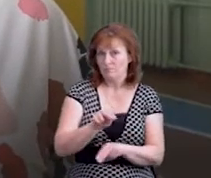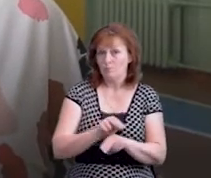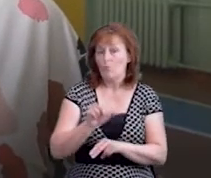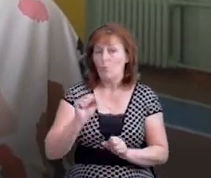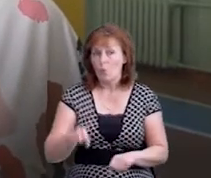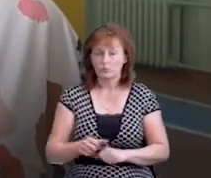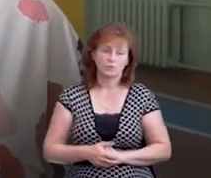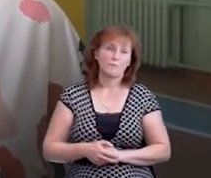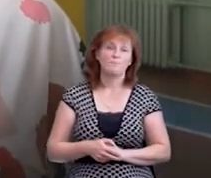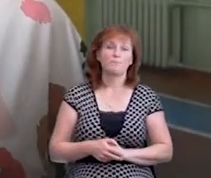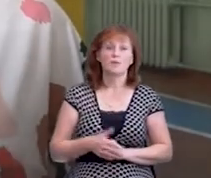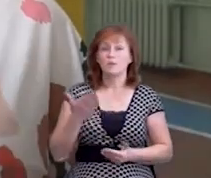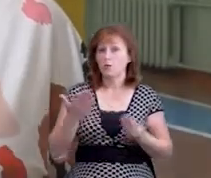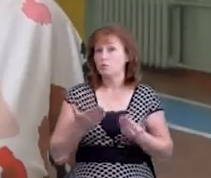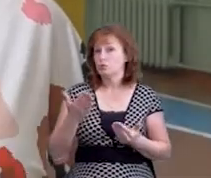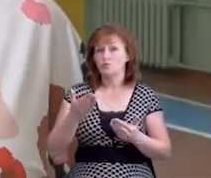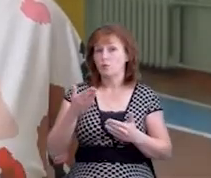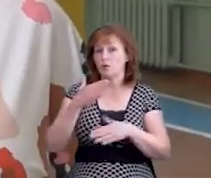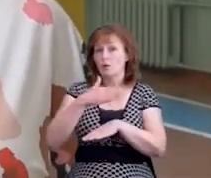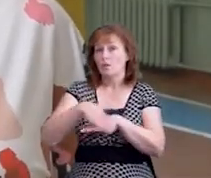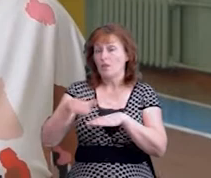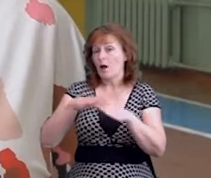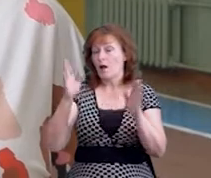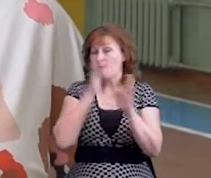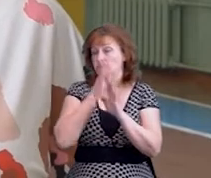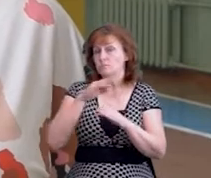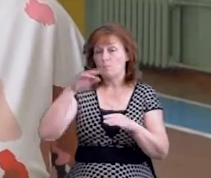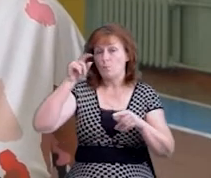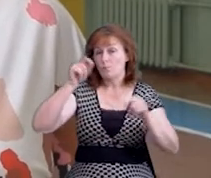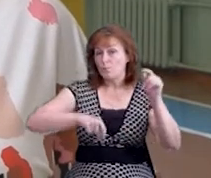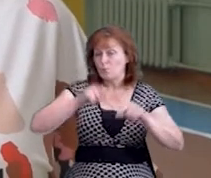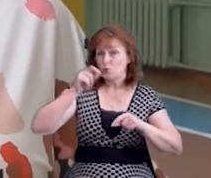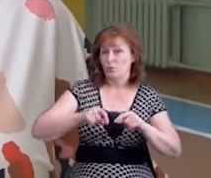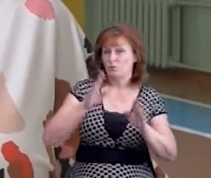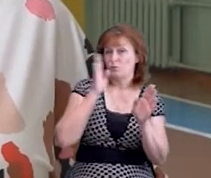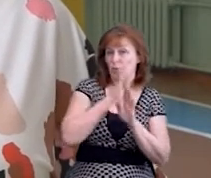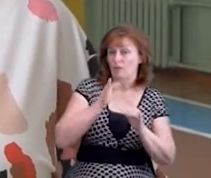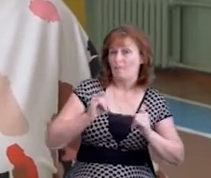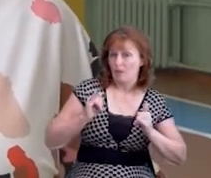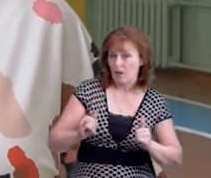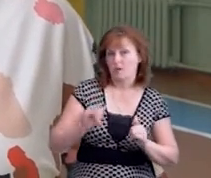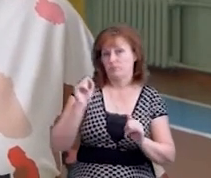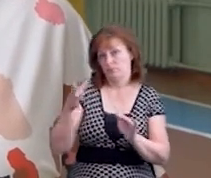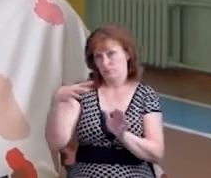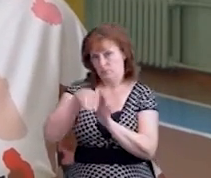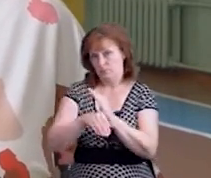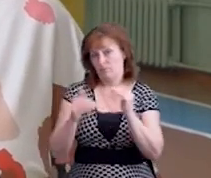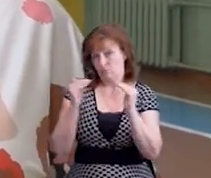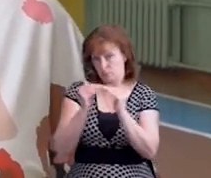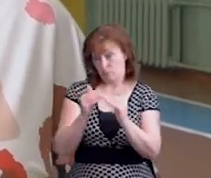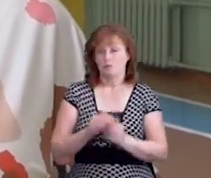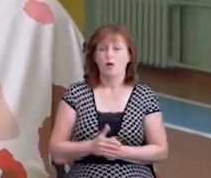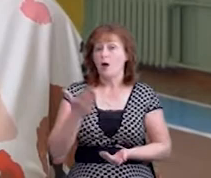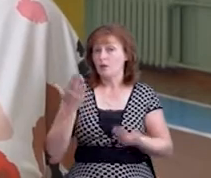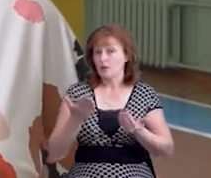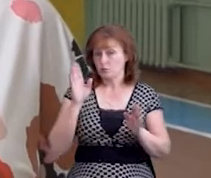Максимально буде, якщо буде непогода, то тут в розкладі стає тільки 1 клас. А якщо буде дозволяти нам погода,